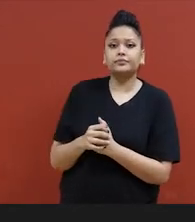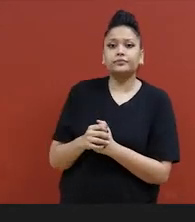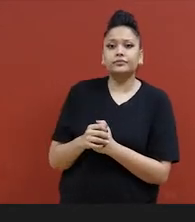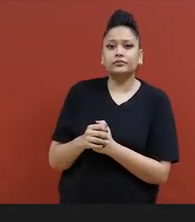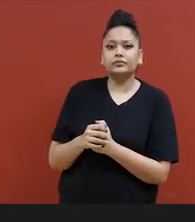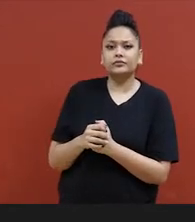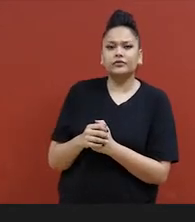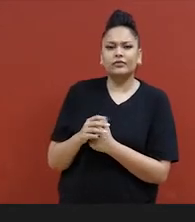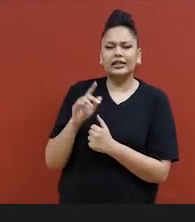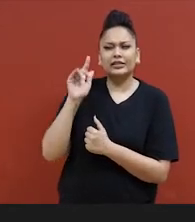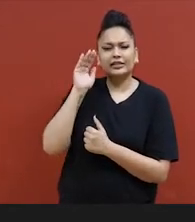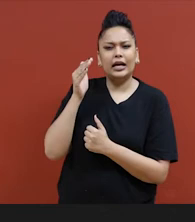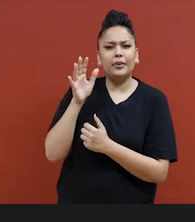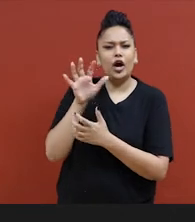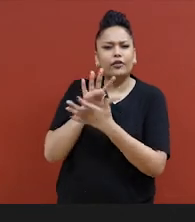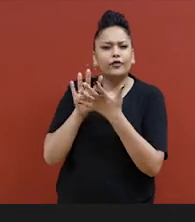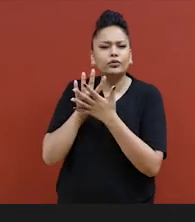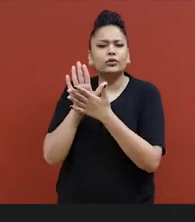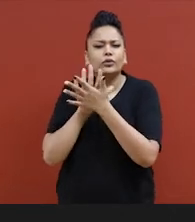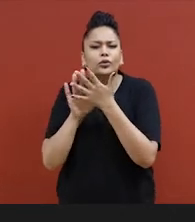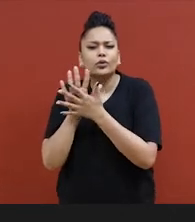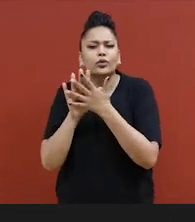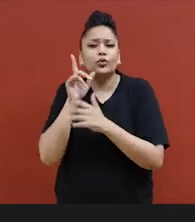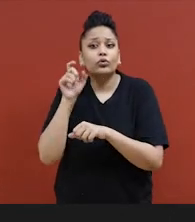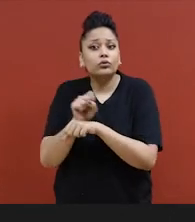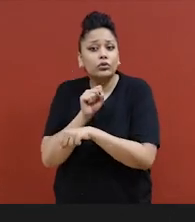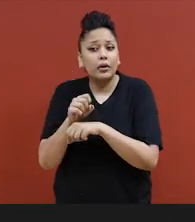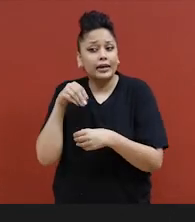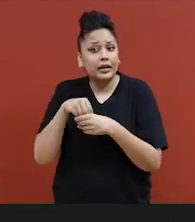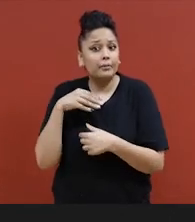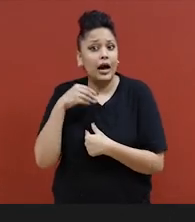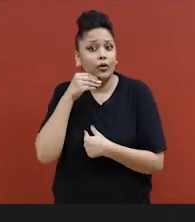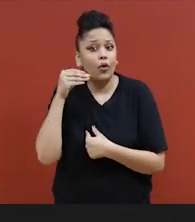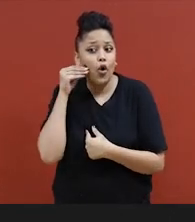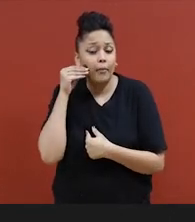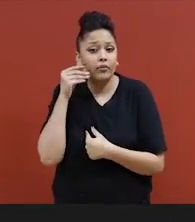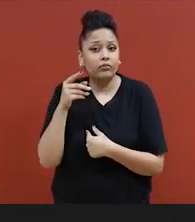l'endroit où ils travaillent et ma maison et l'autre,